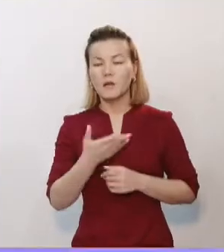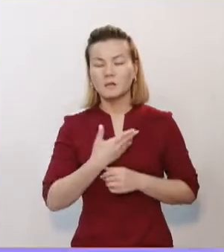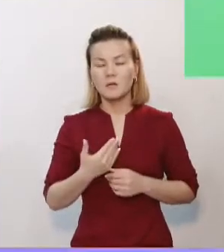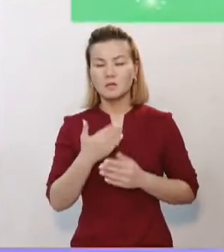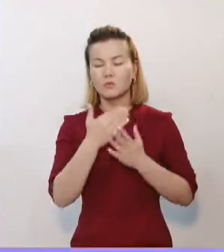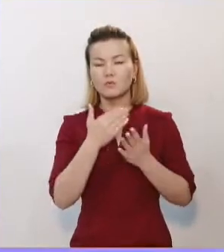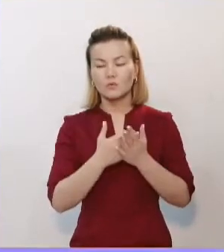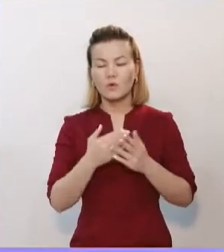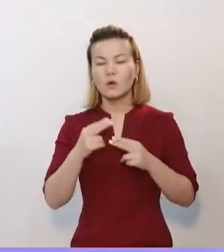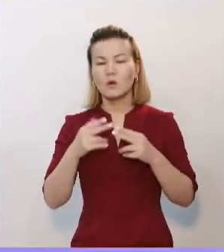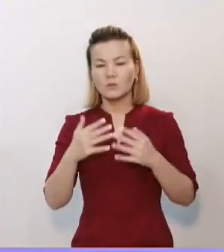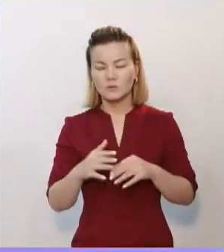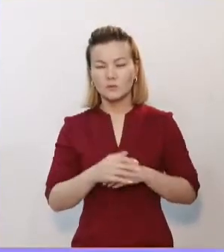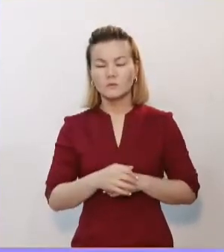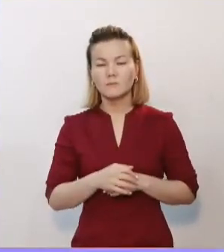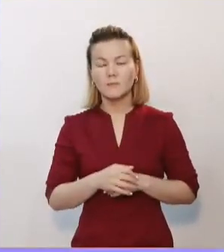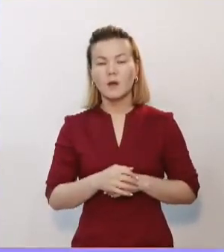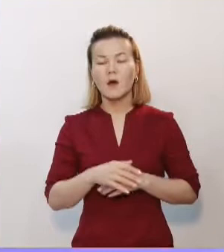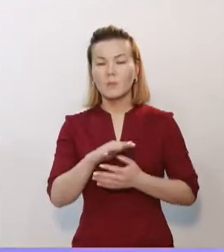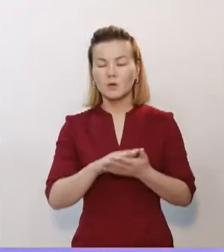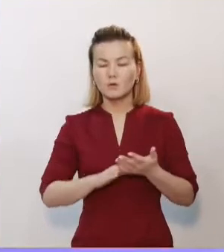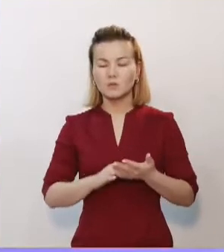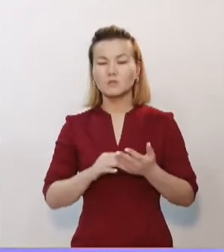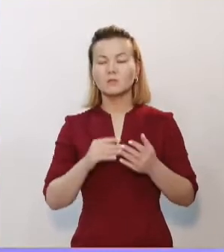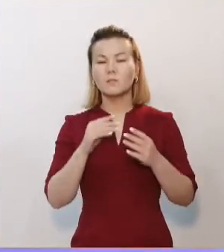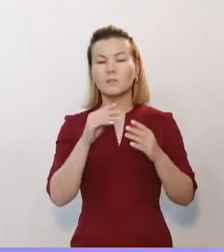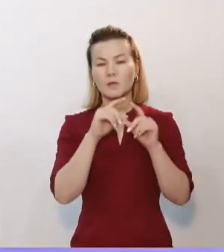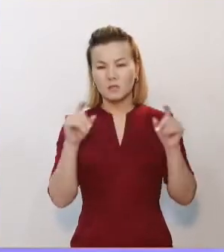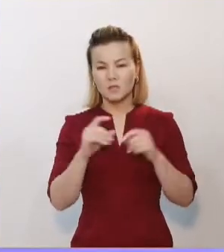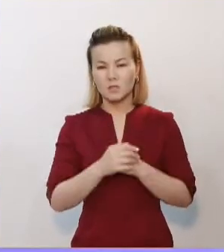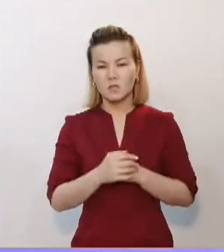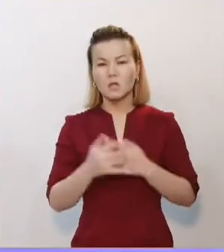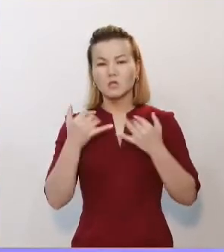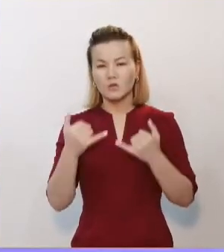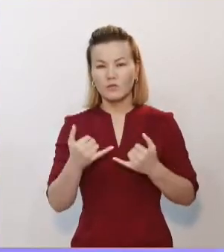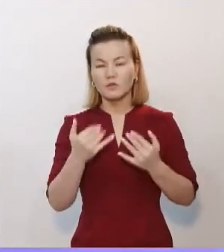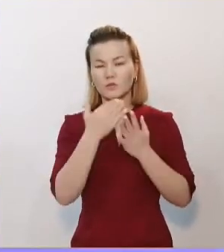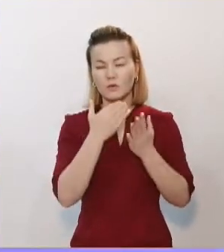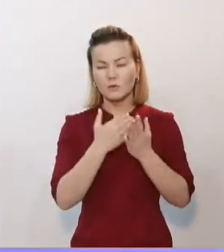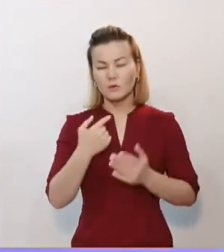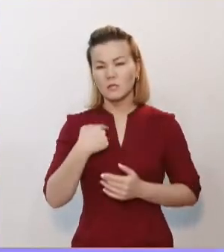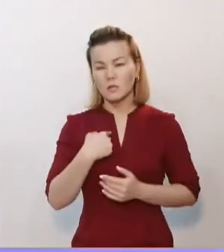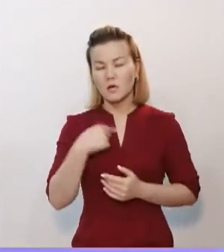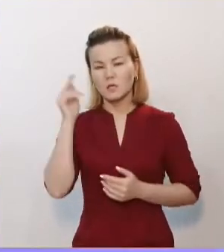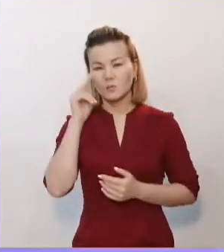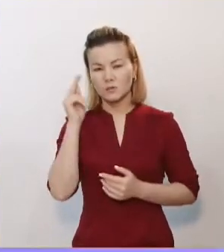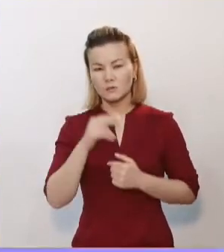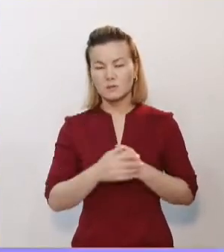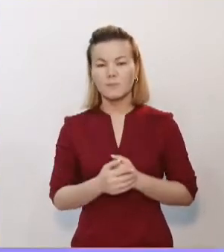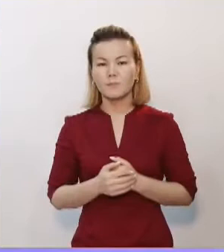Наш урок подошел к концу. Продолжите предложение. Сегодня на уроке я